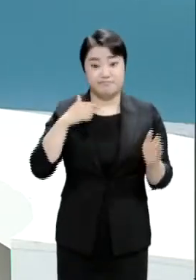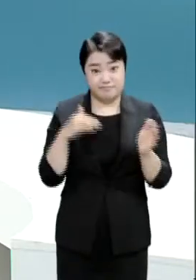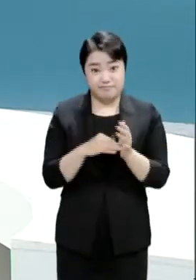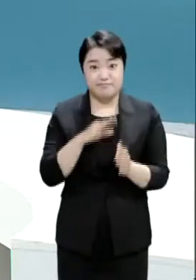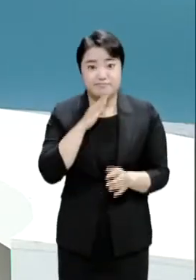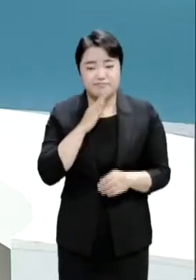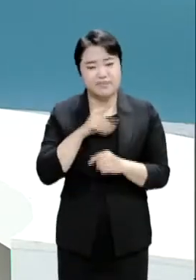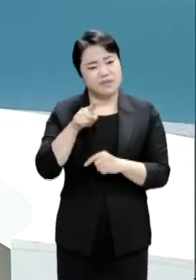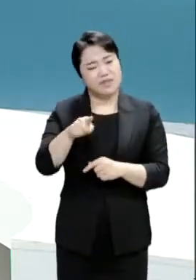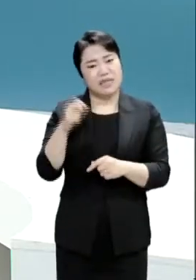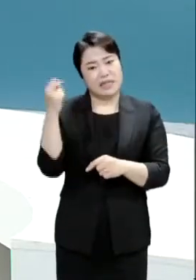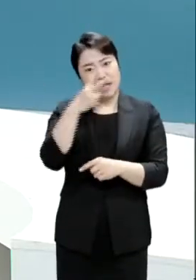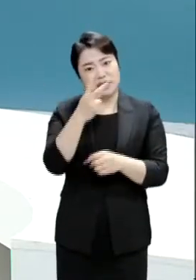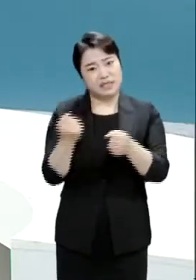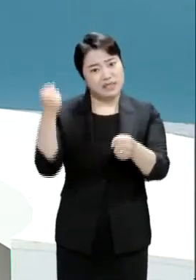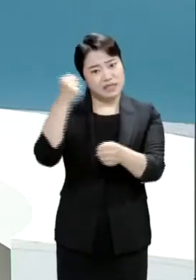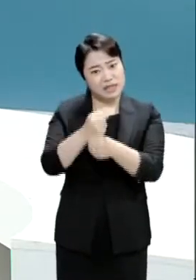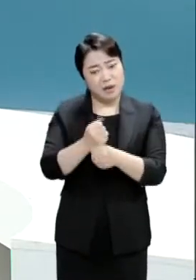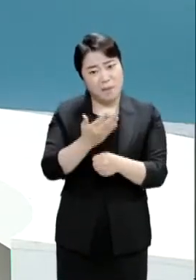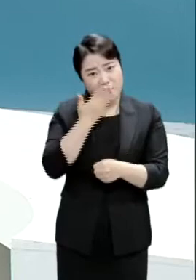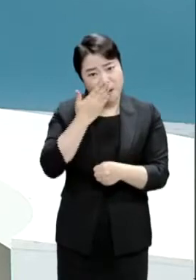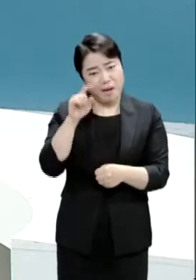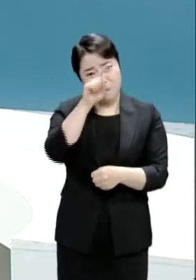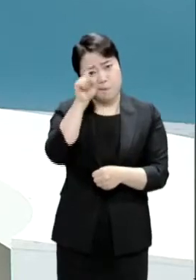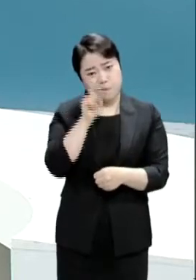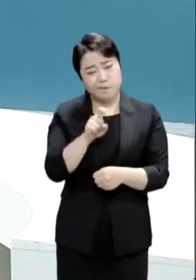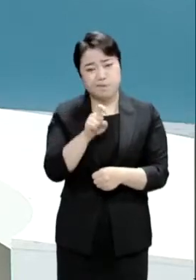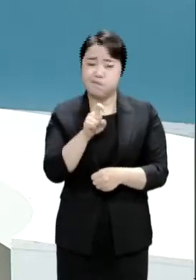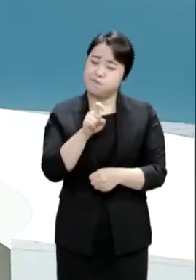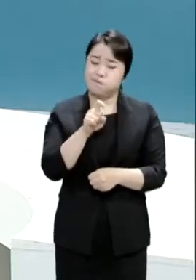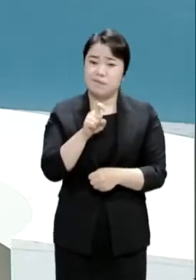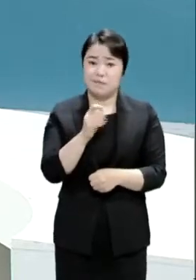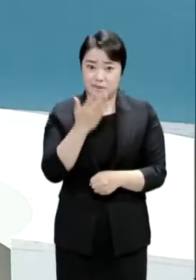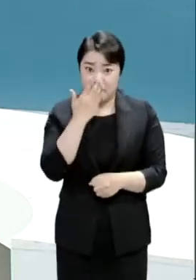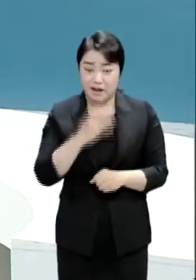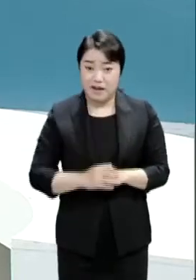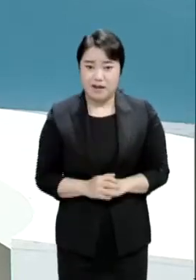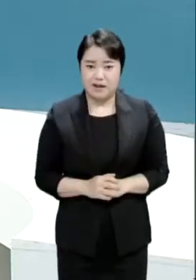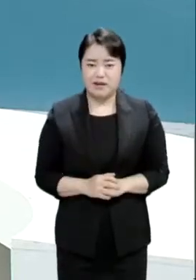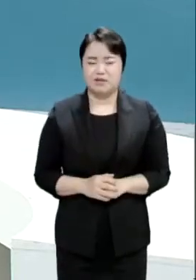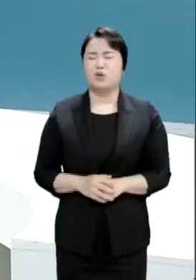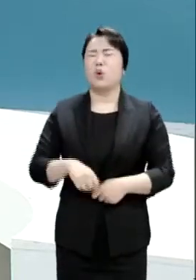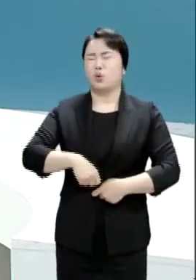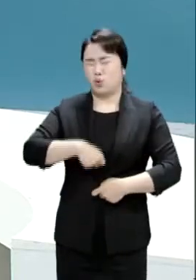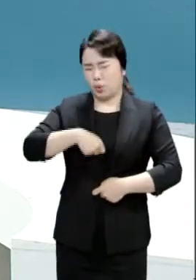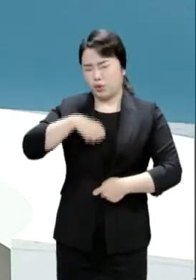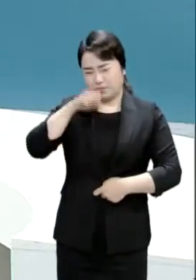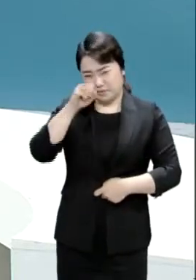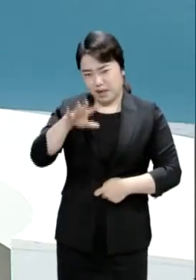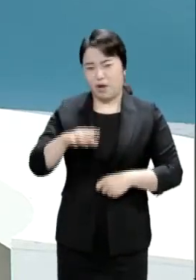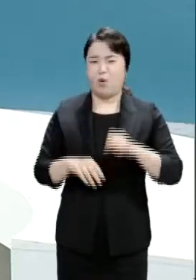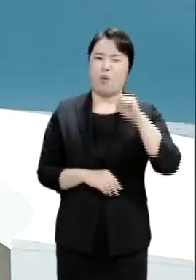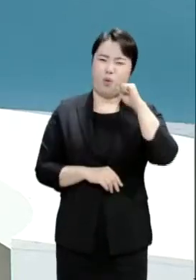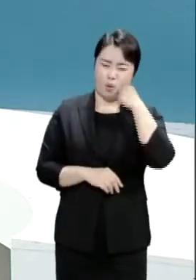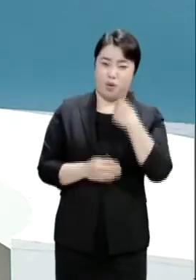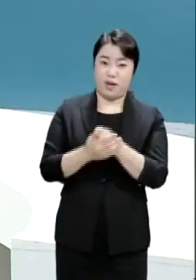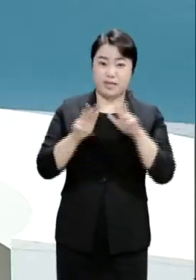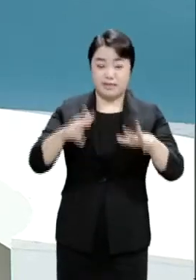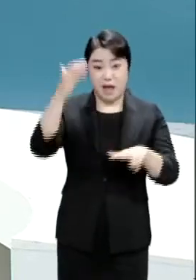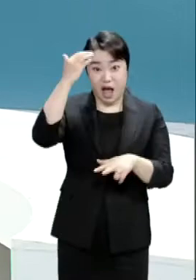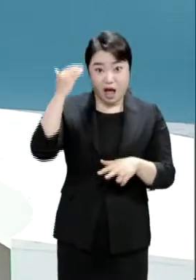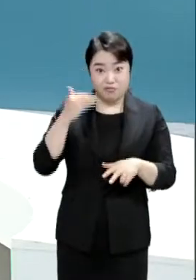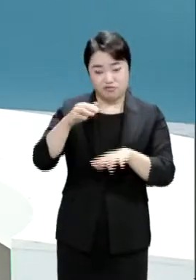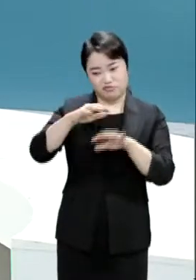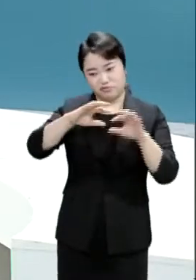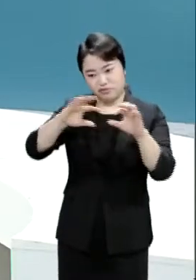대해서는 이 고용 승계 부분에 해결점이 있을까 하는 의문도 사실 들거든요. 조금 어렵습니다. 사실은 솔직히 말씀드려갖고 아직까지 이제 우리나라의